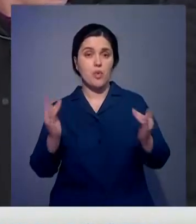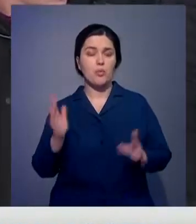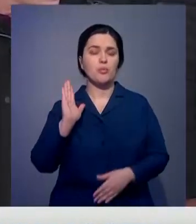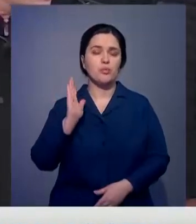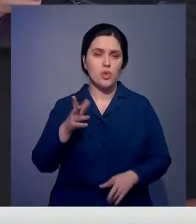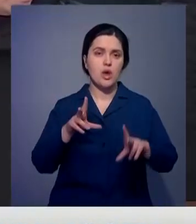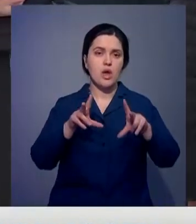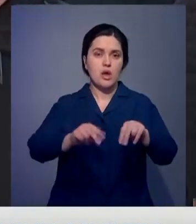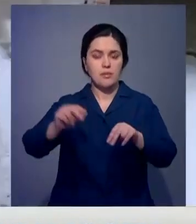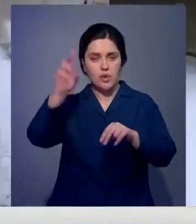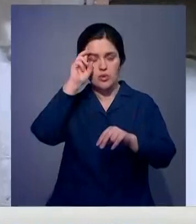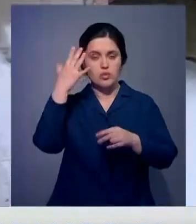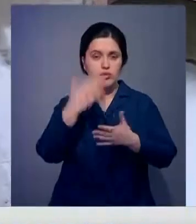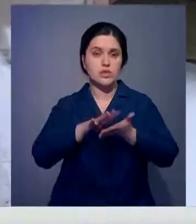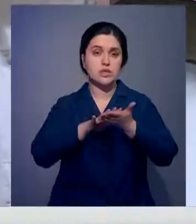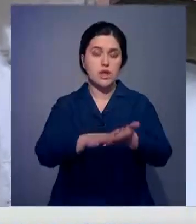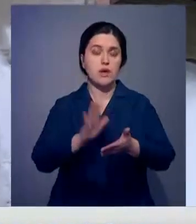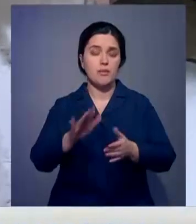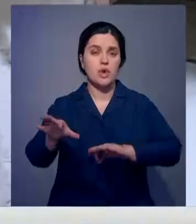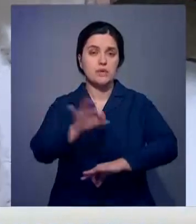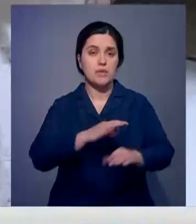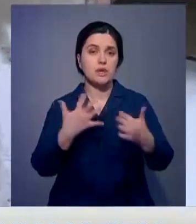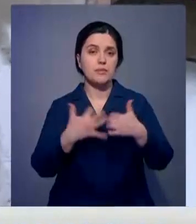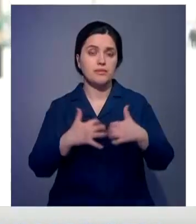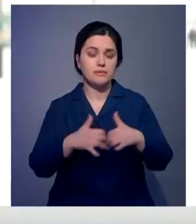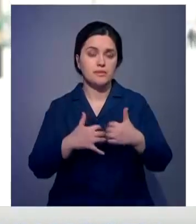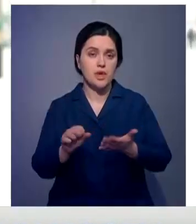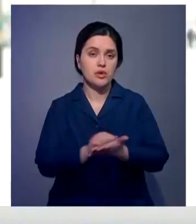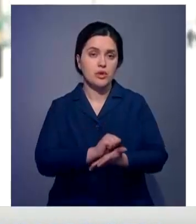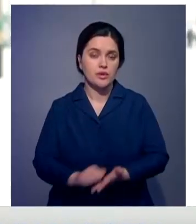Уже подана заявка на разработку сметно-проектной документации.